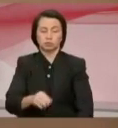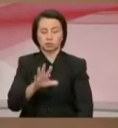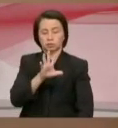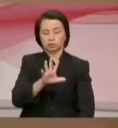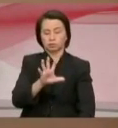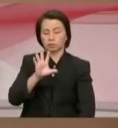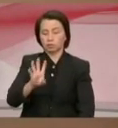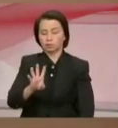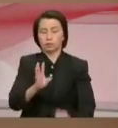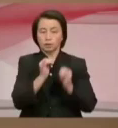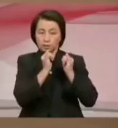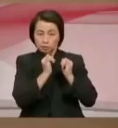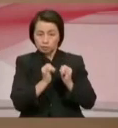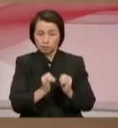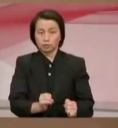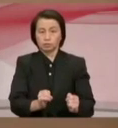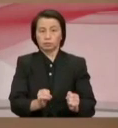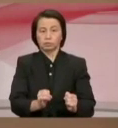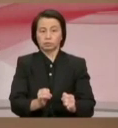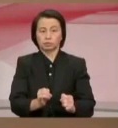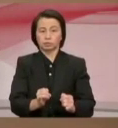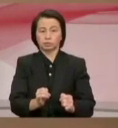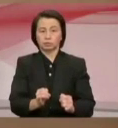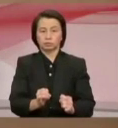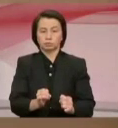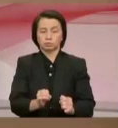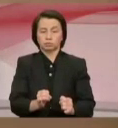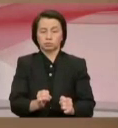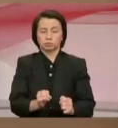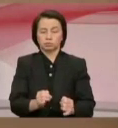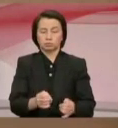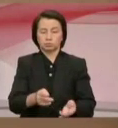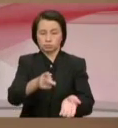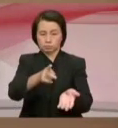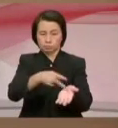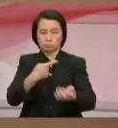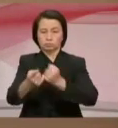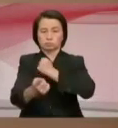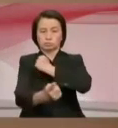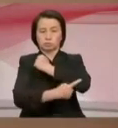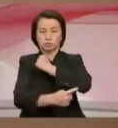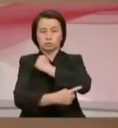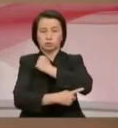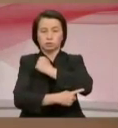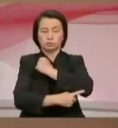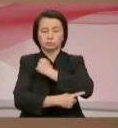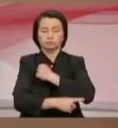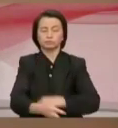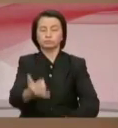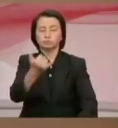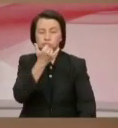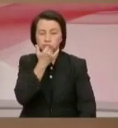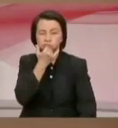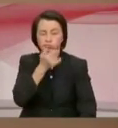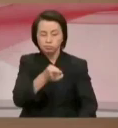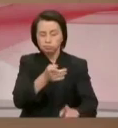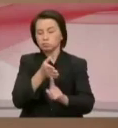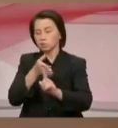54 individu dikenakan kompaun. Antara kesalahan engkar arahan